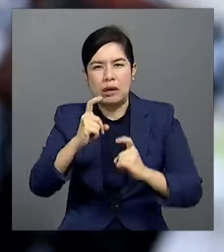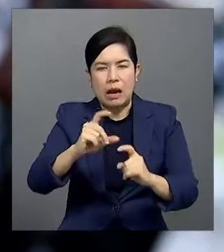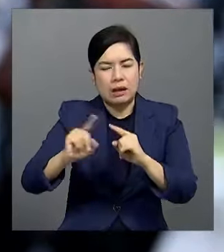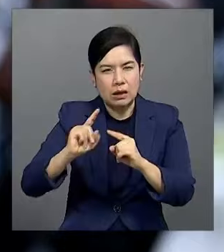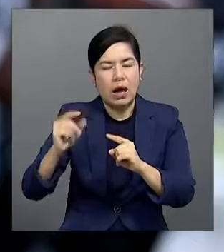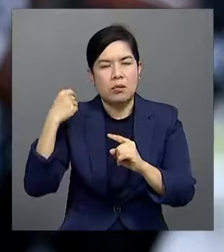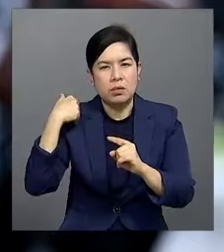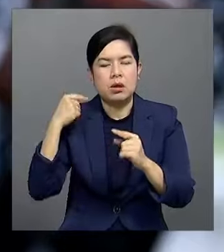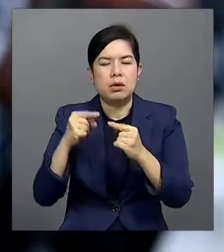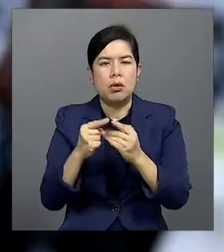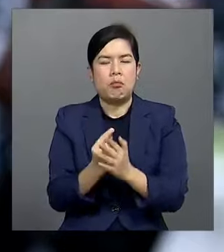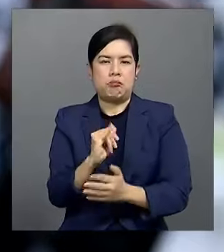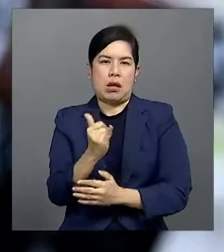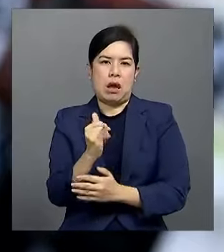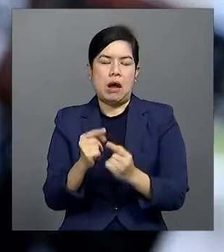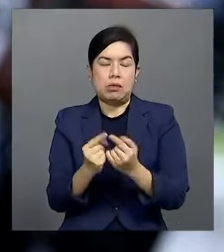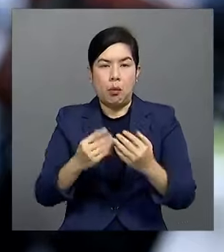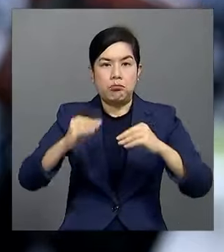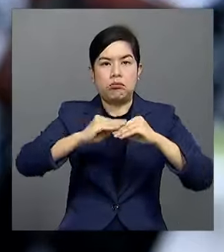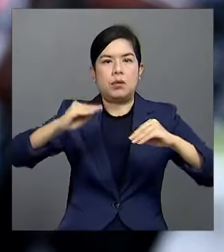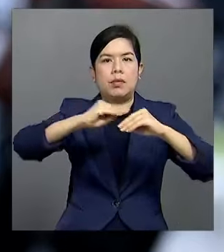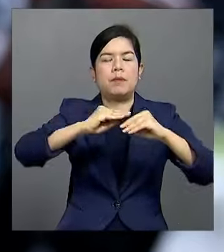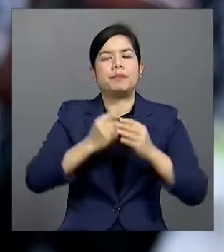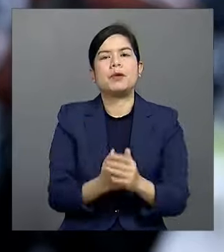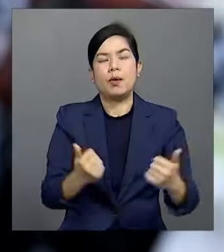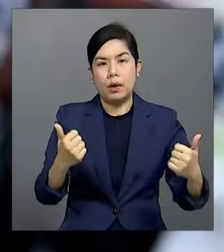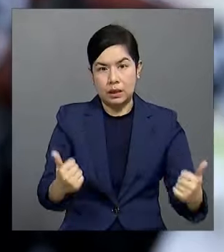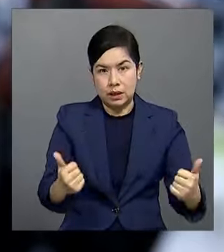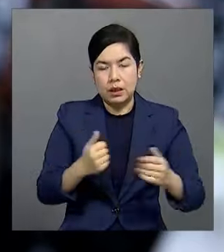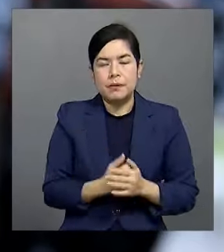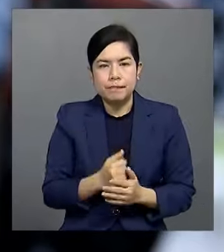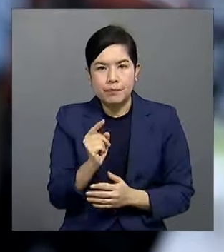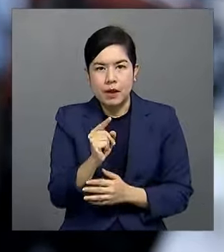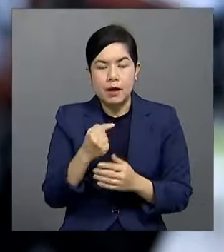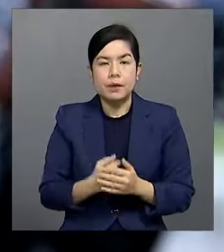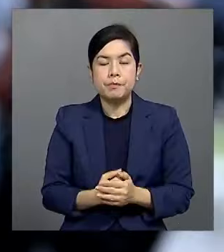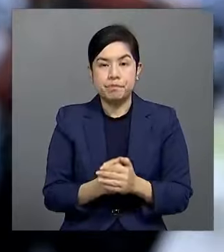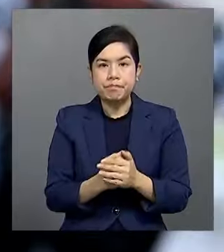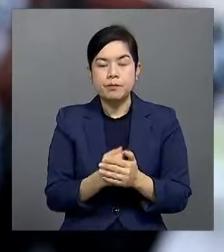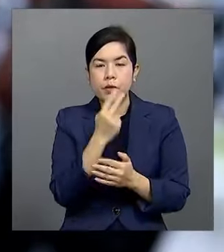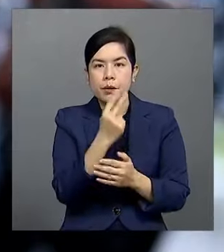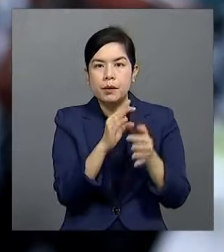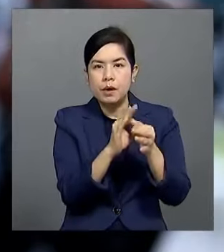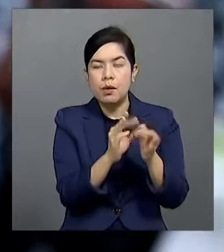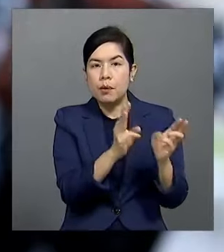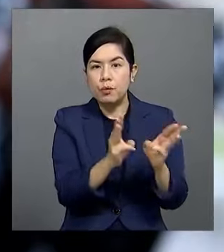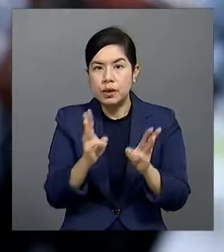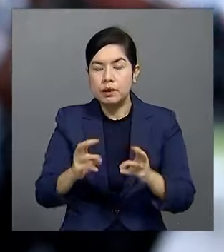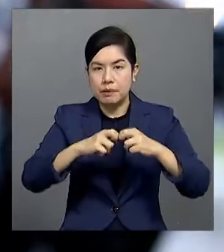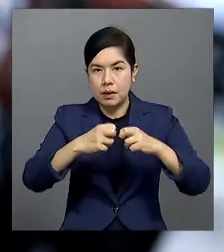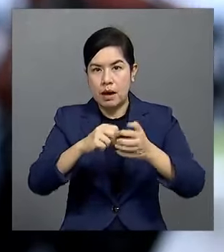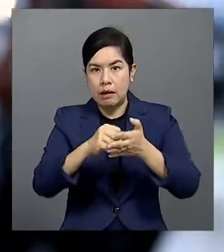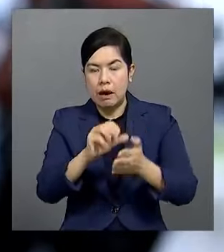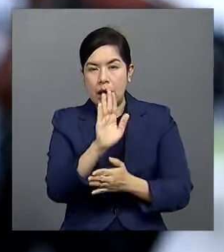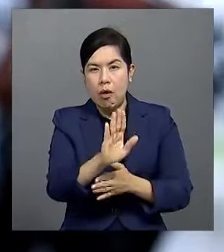ติดอันดับโลกอีกครั้งหนึ่งรู้สู้ภัยในวันนี้ค่ะจะพาคุณผู้ชมนะคะไปพบวิธีการจัดการขยะรวมถึงวิธีอยู่กับม